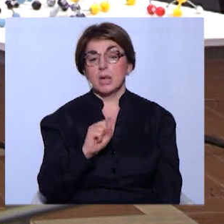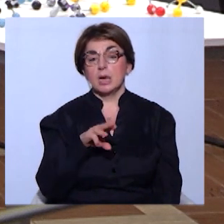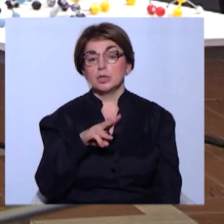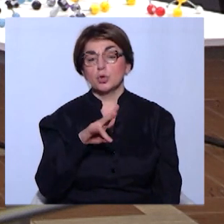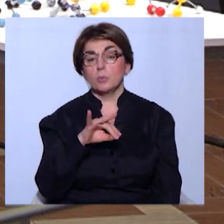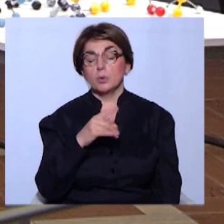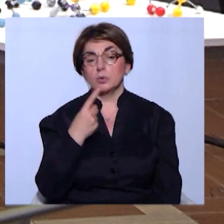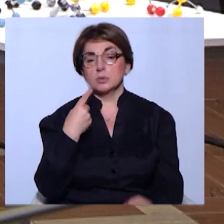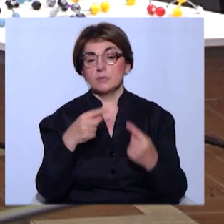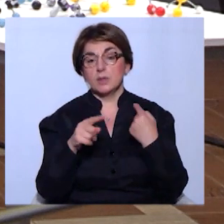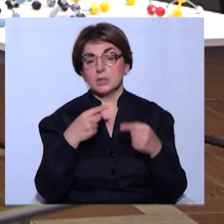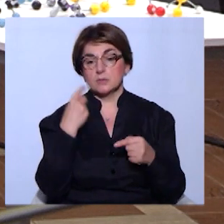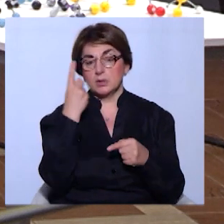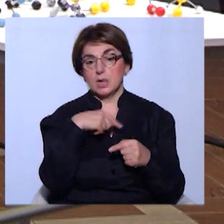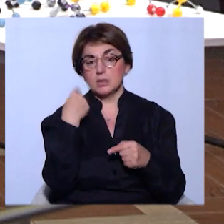მონოკლინური და პლასტიკური.